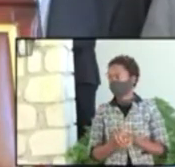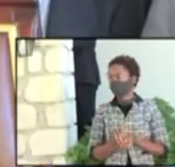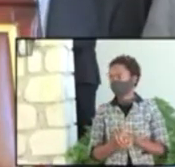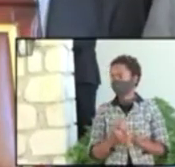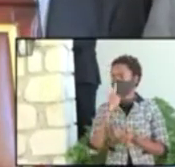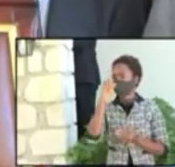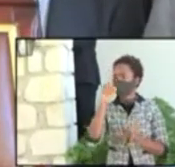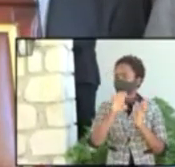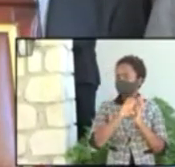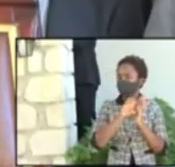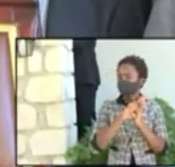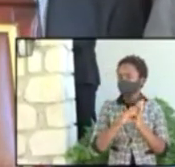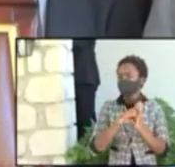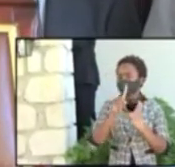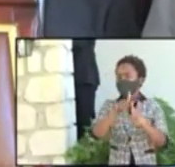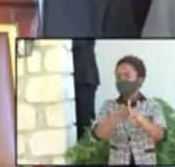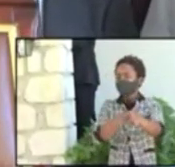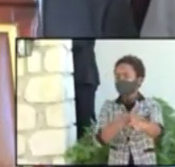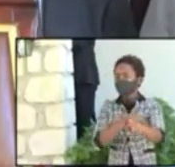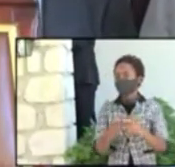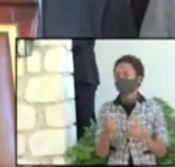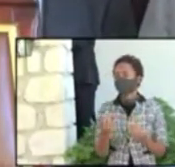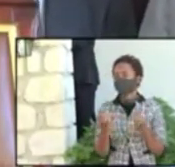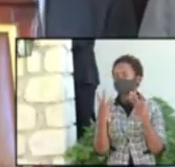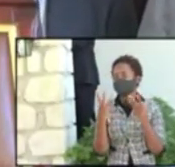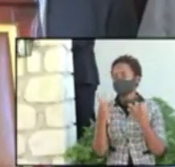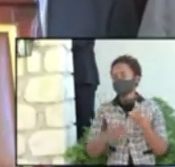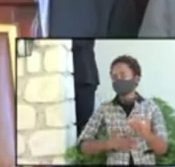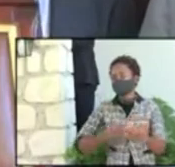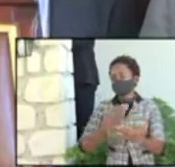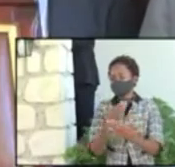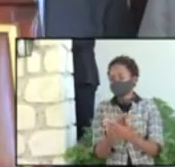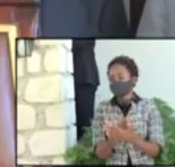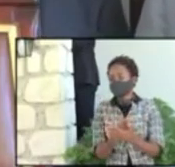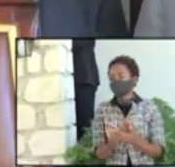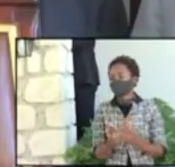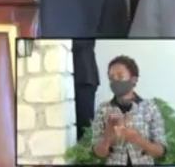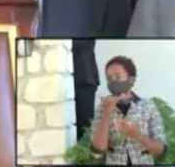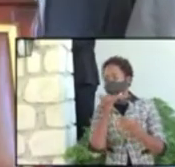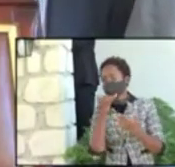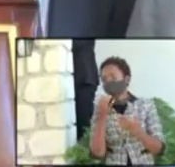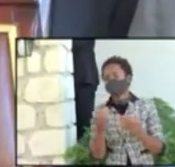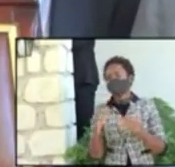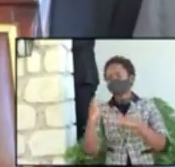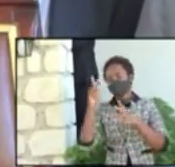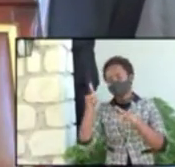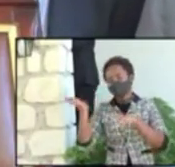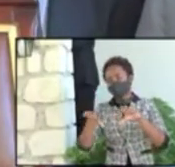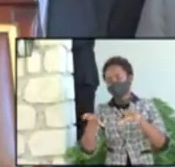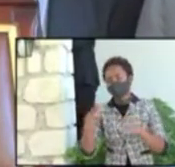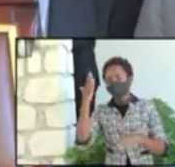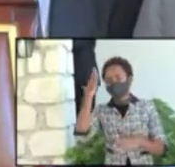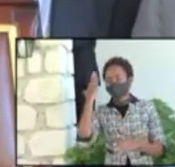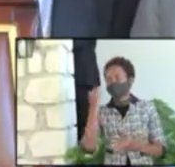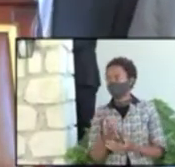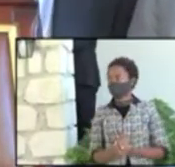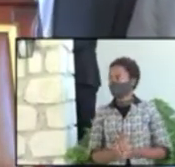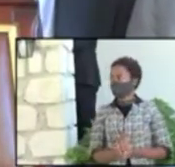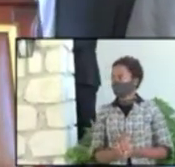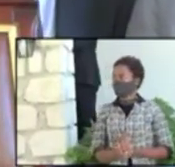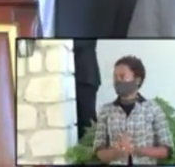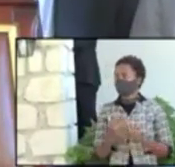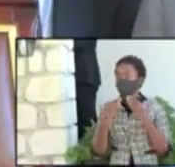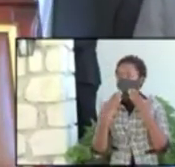avons état des lieux sous quantité acte de naissance vierge avec quantité de registre que nous avons.